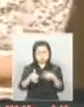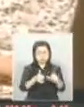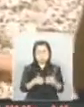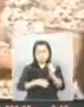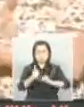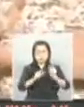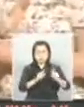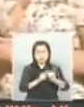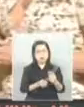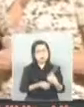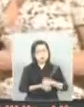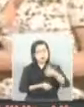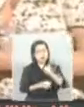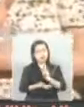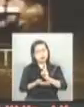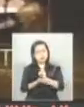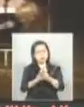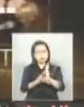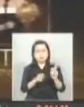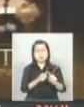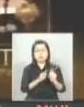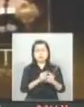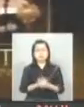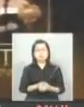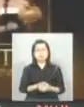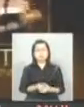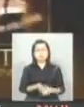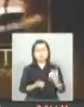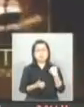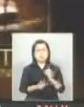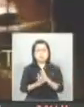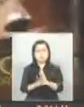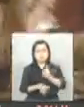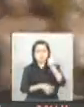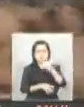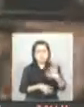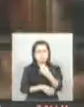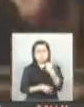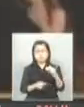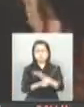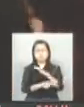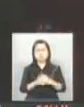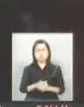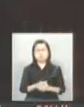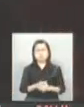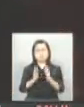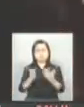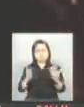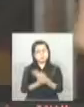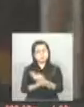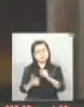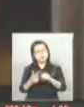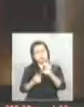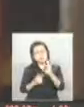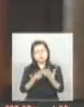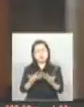างวัลจากสมาคมนักแสดงและลูกโลกทองคำต่างพาเรดคว้ารางวัลบนเวทีออสการ์ได้ทั้งหมดทั้ง2ตัวแทนจาก The Fighter อย่างเม